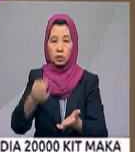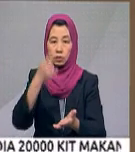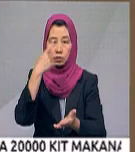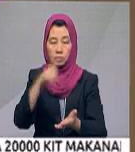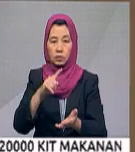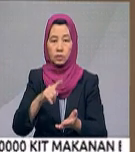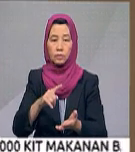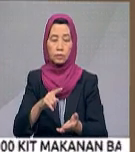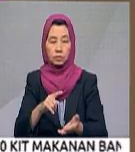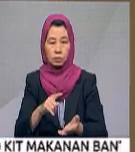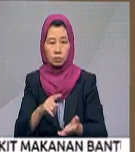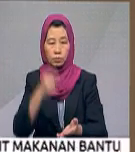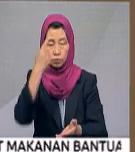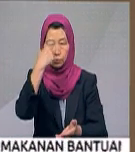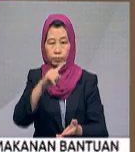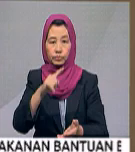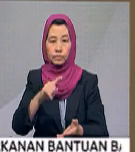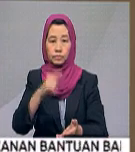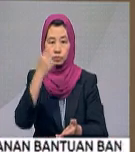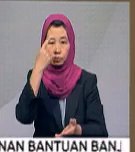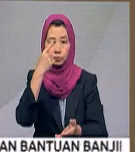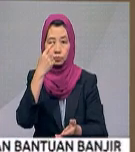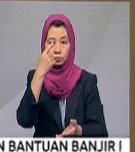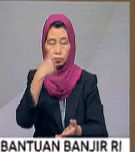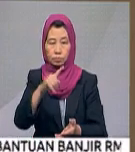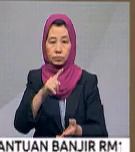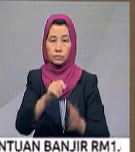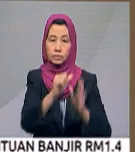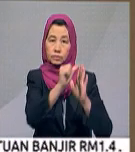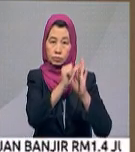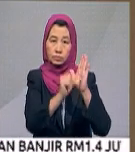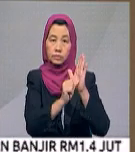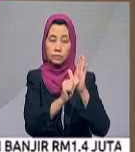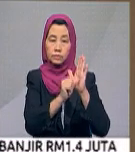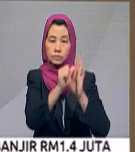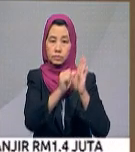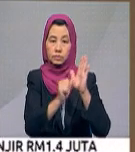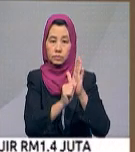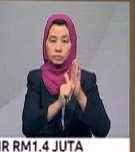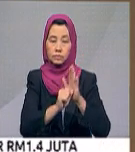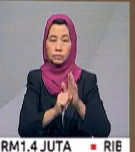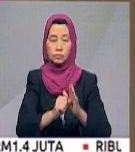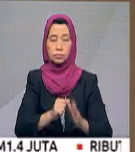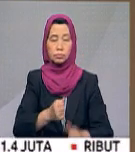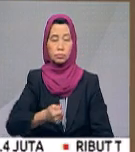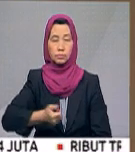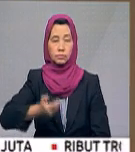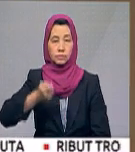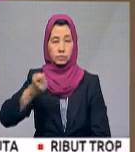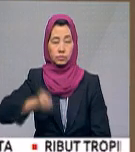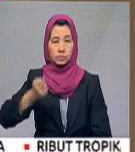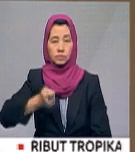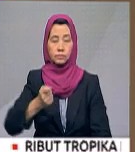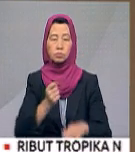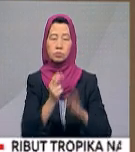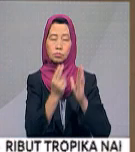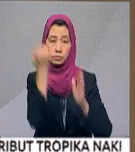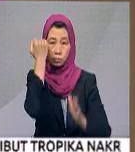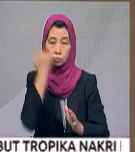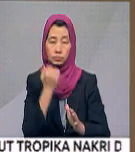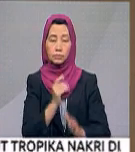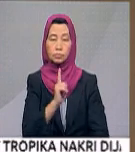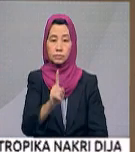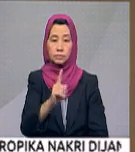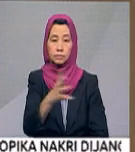jam sekian untuk akta Guaman Syari'i, dan juga